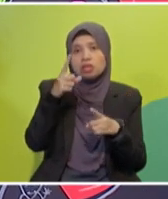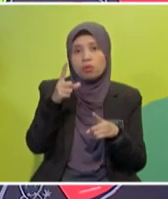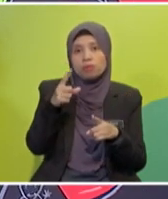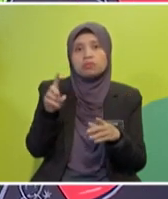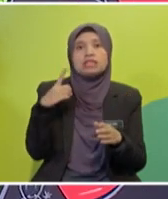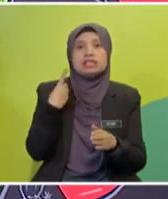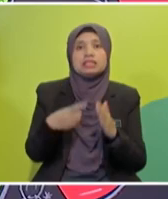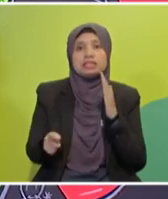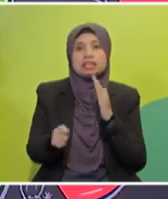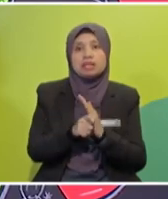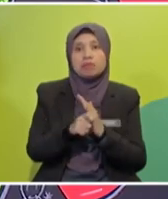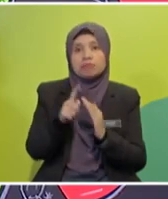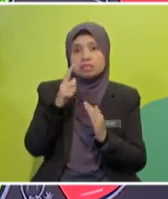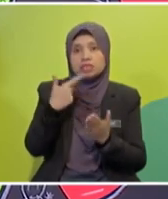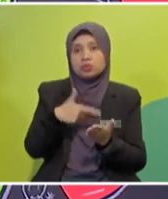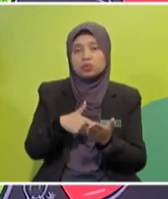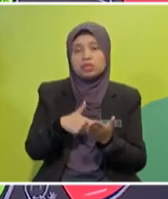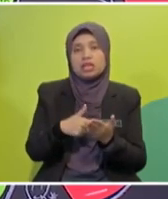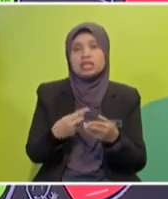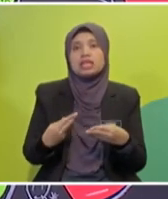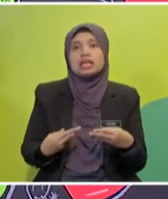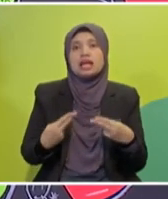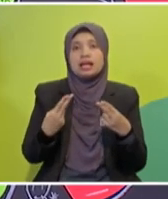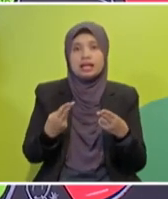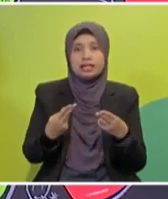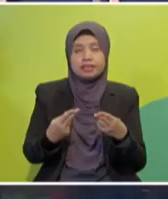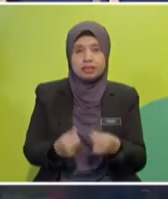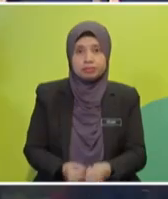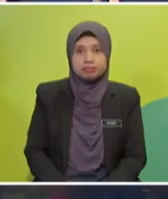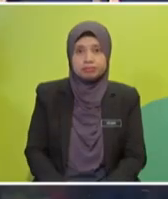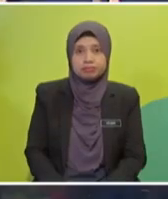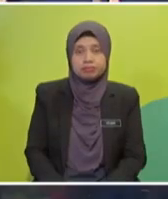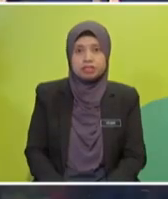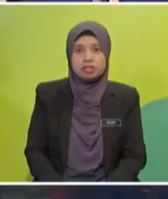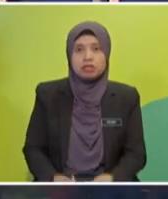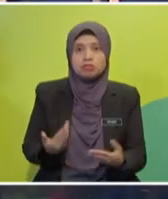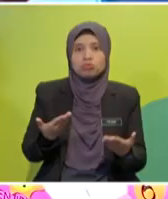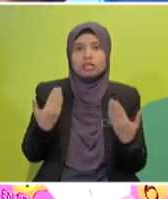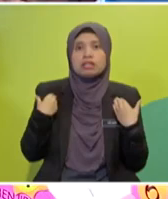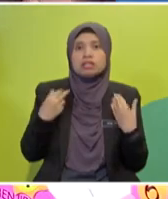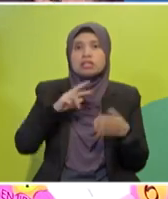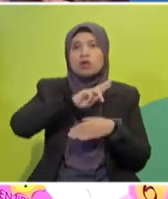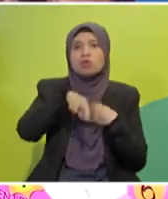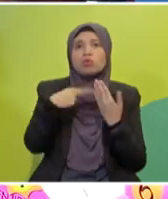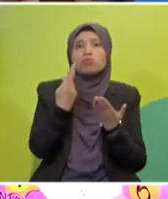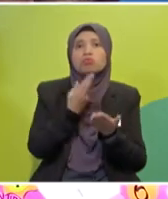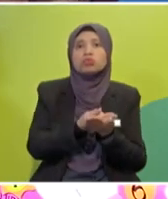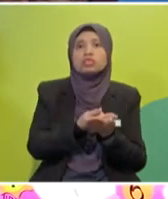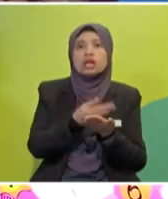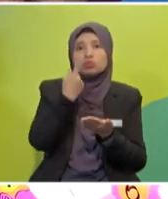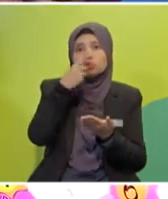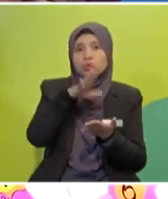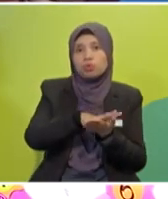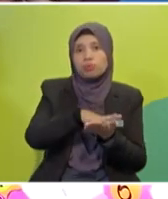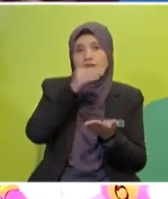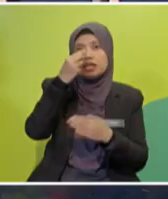tambah satu lagi. Tambah lagi reward dia punya ganjaran dia. Okay. Mungkin ada rumusan daripada Ustazah untuk pembelajaran kita pada hari